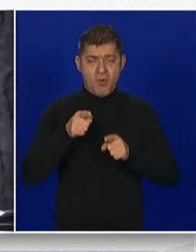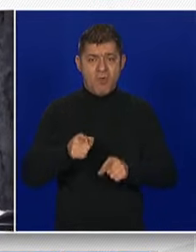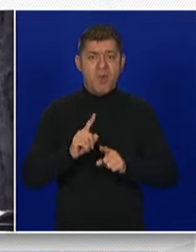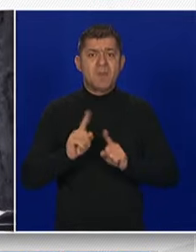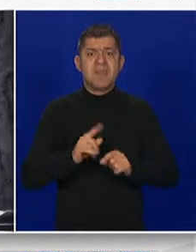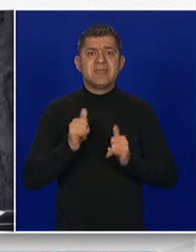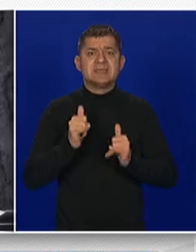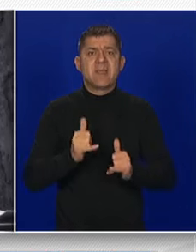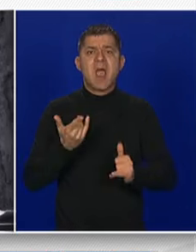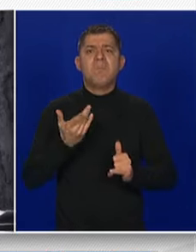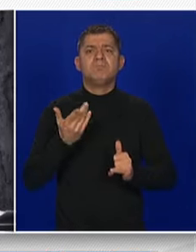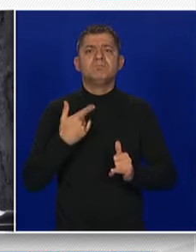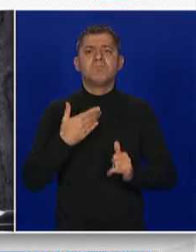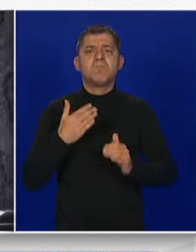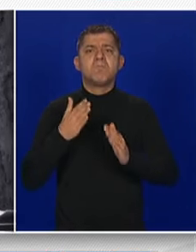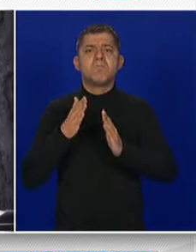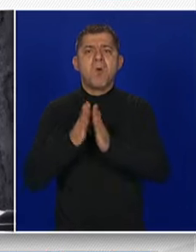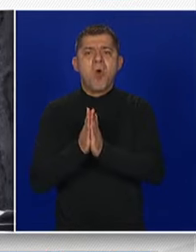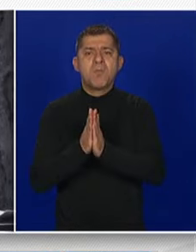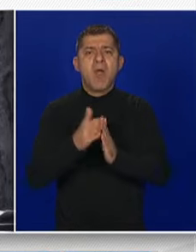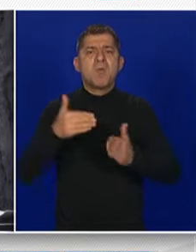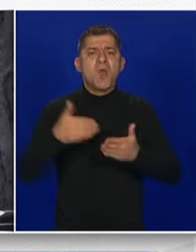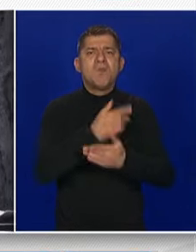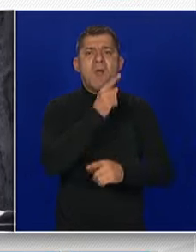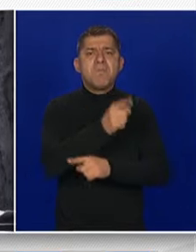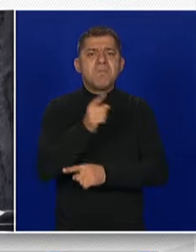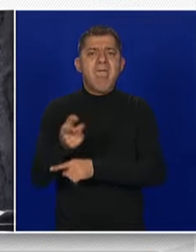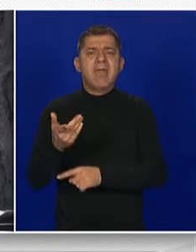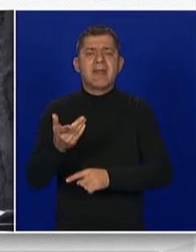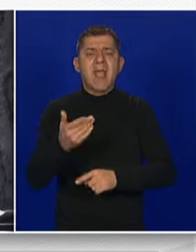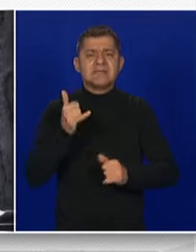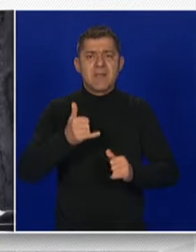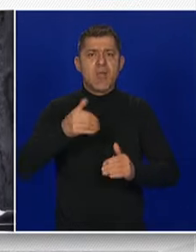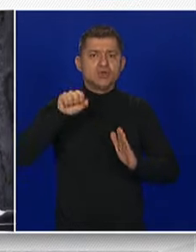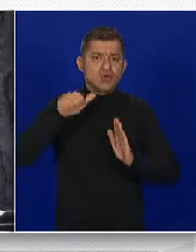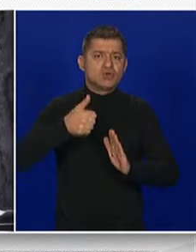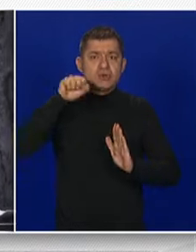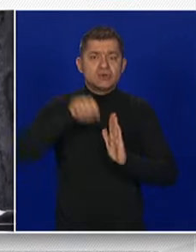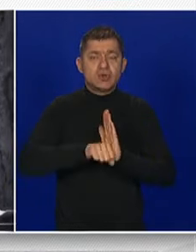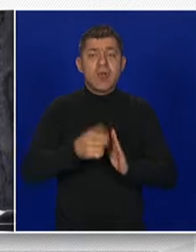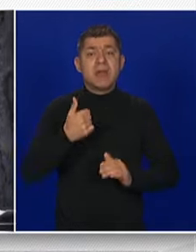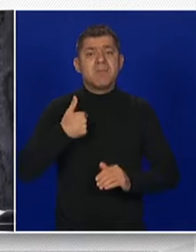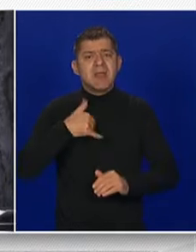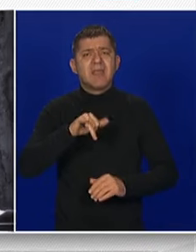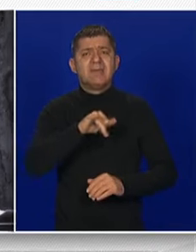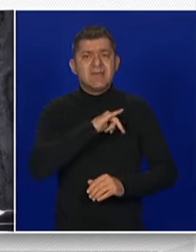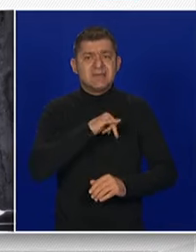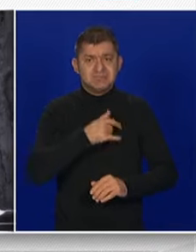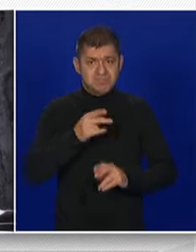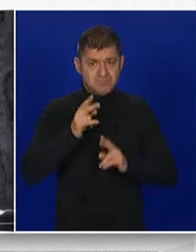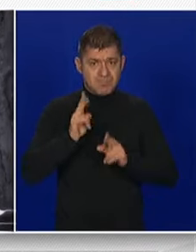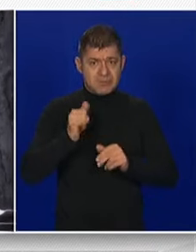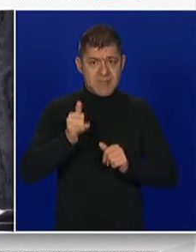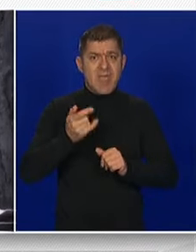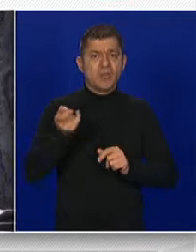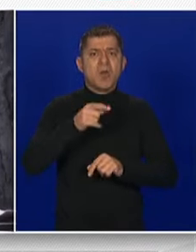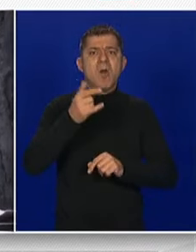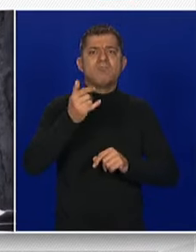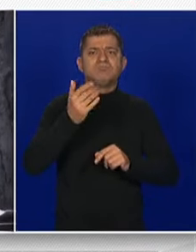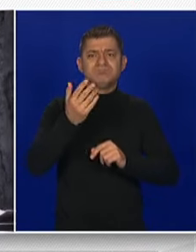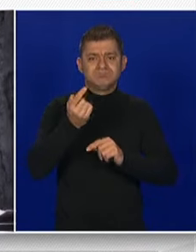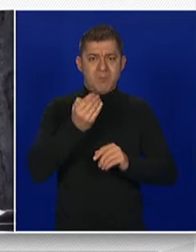nekakav apel za uvođenje novih mjera, ali me čisto zanima, dakle, možemo li, dakle, dolazi Božić,